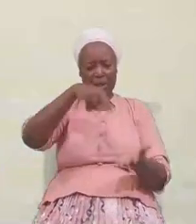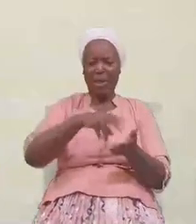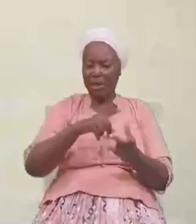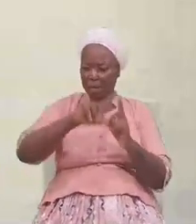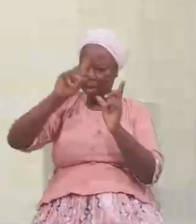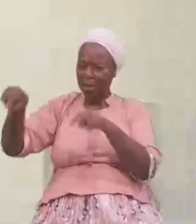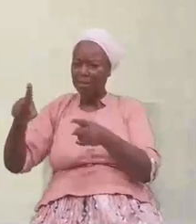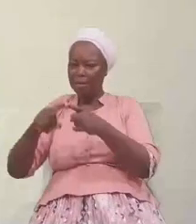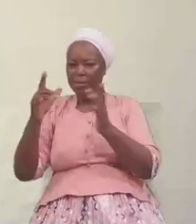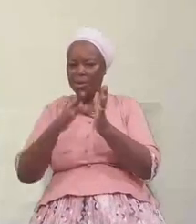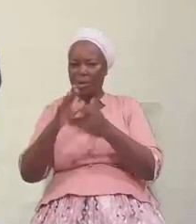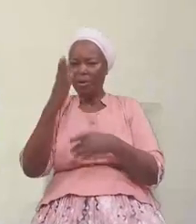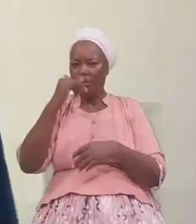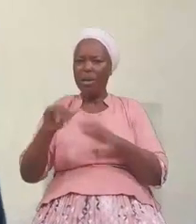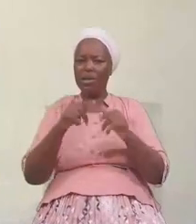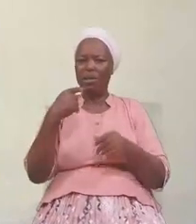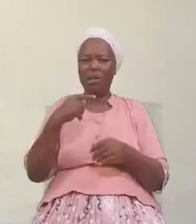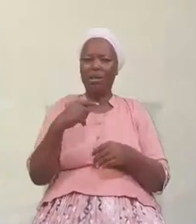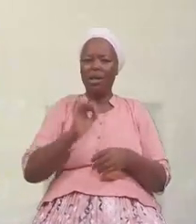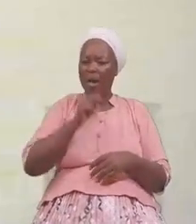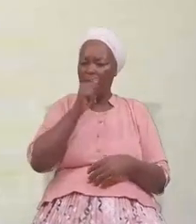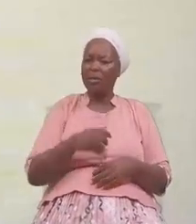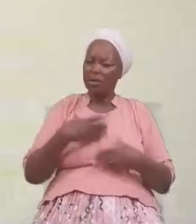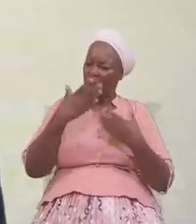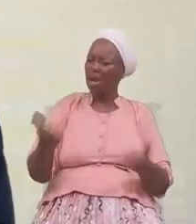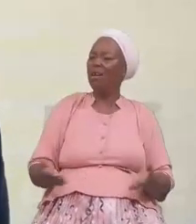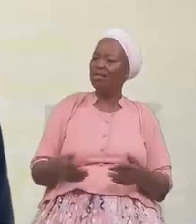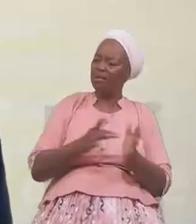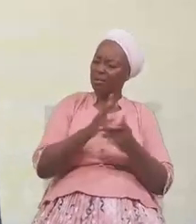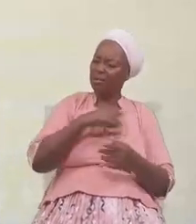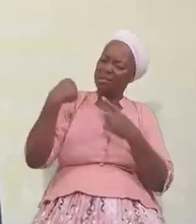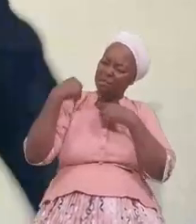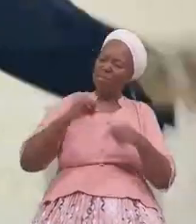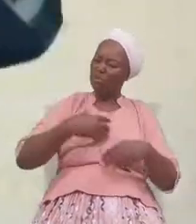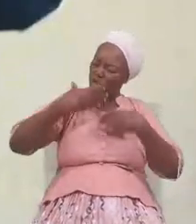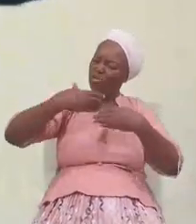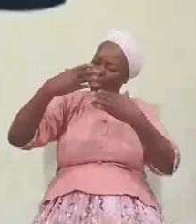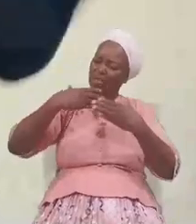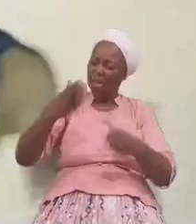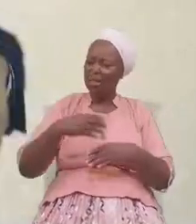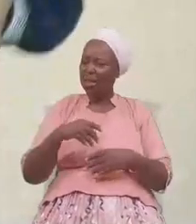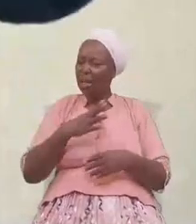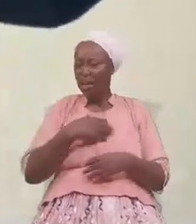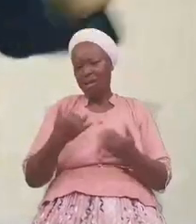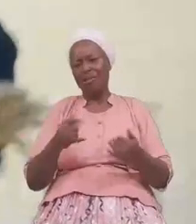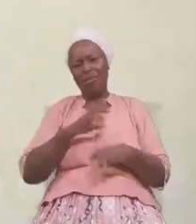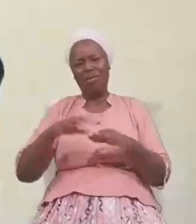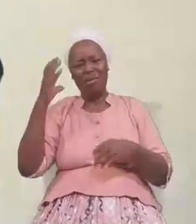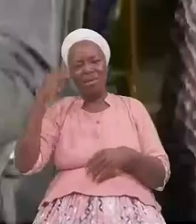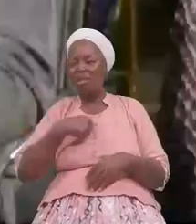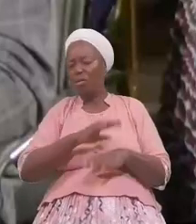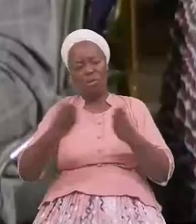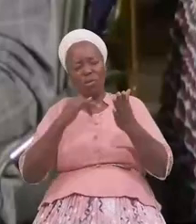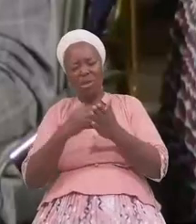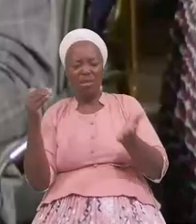dit, je criais beaucoup et je criais beaucoup plus fort. Je suis fatigué maintenant, je ne veux même plus ça maintenant. Il y a des